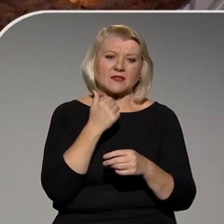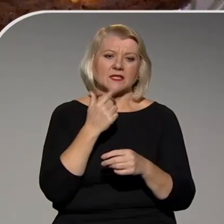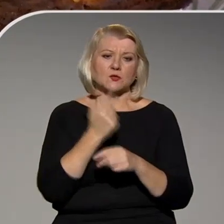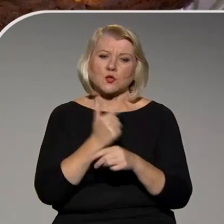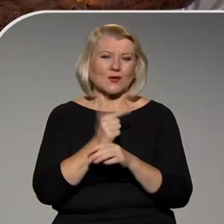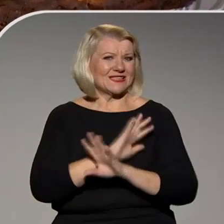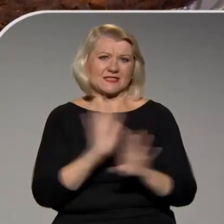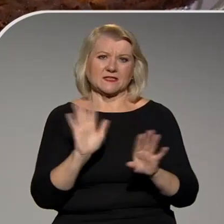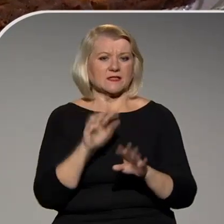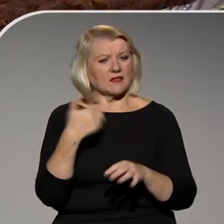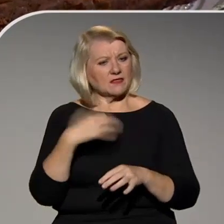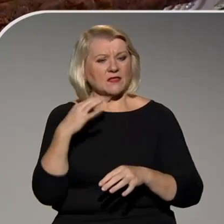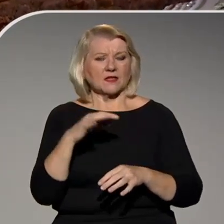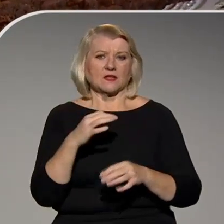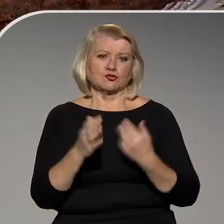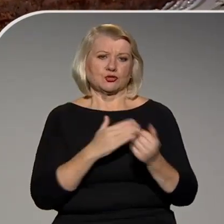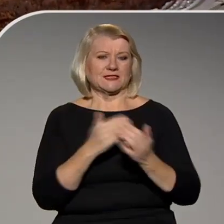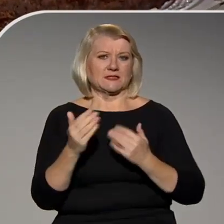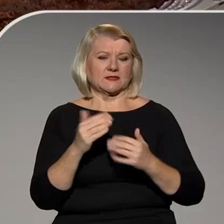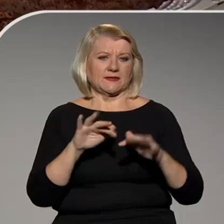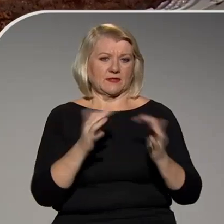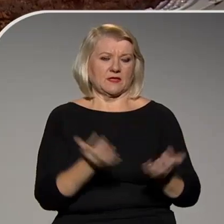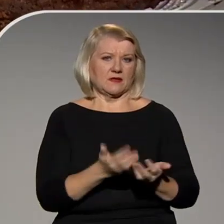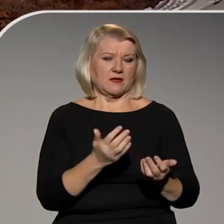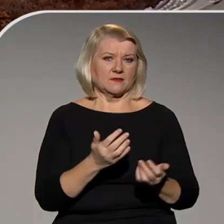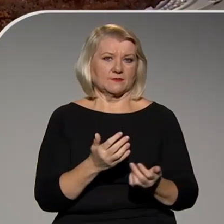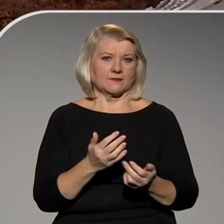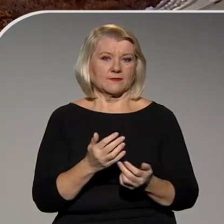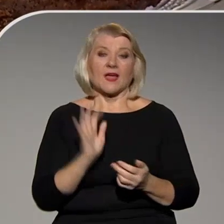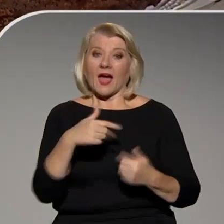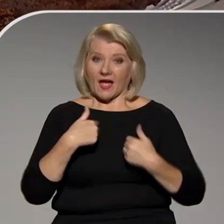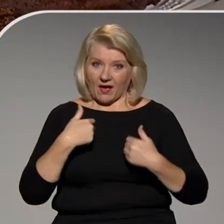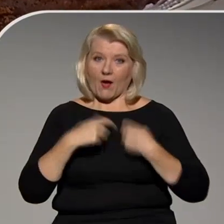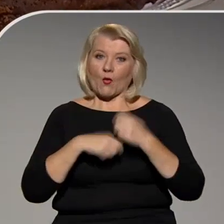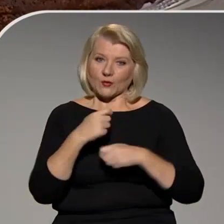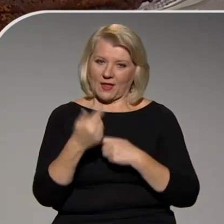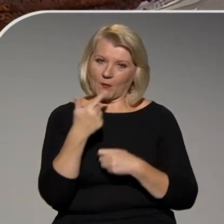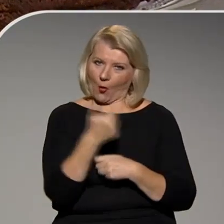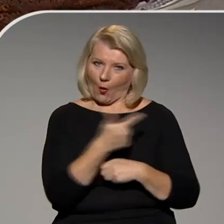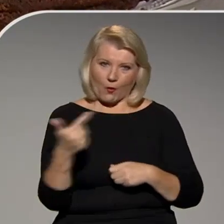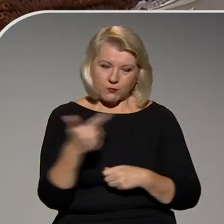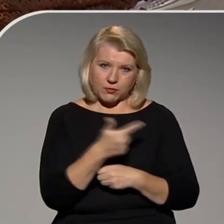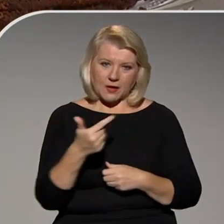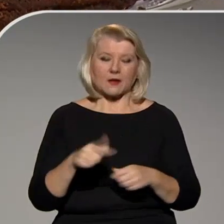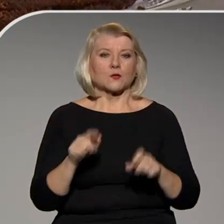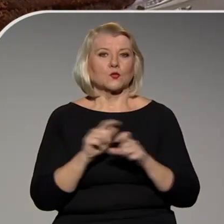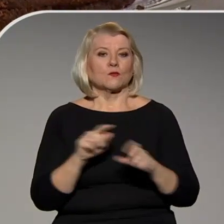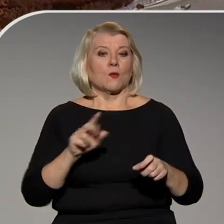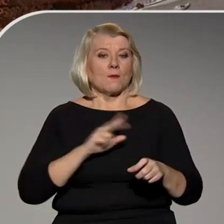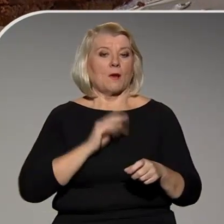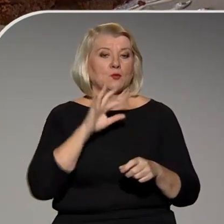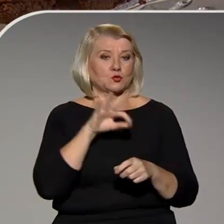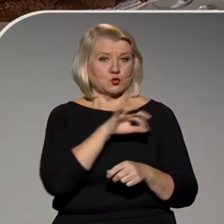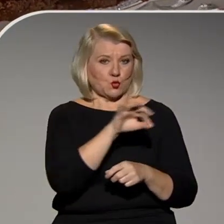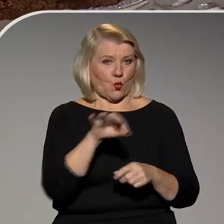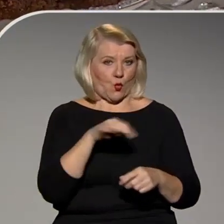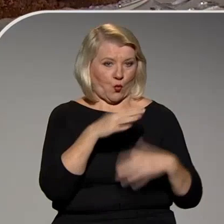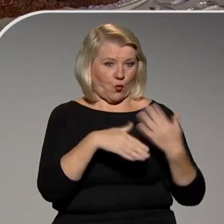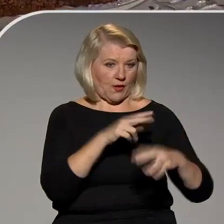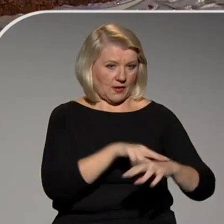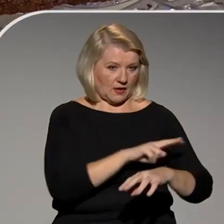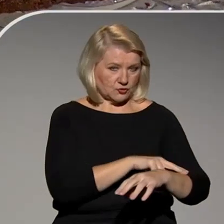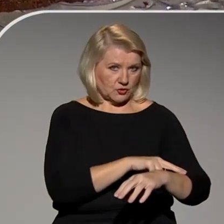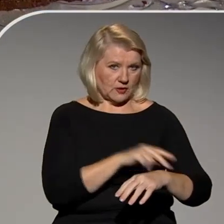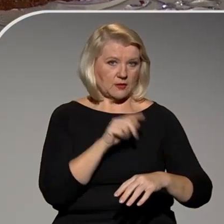můžeme využít jakýmkoliv směrem. A já dělám obojí, protože mám právě připravenou slanou verzi, kterou následně